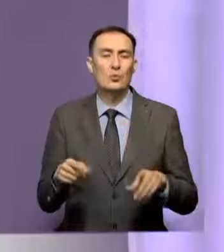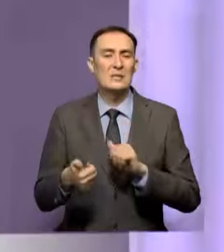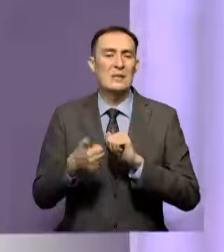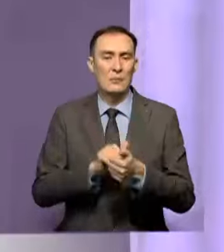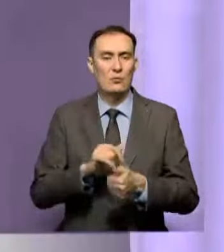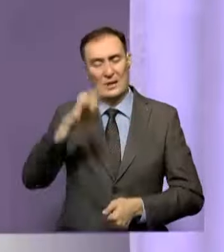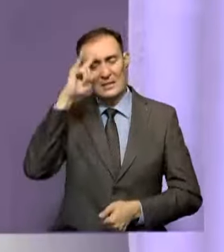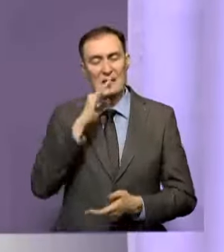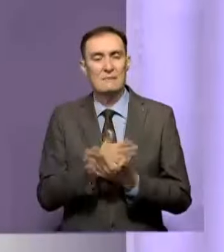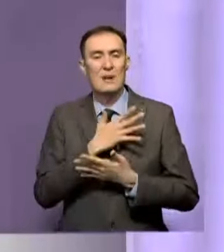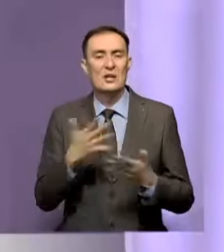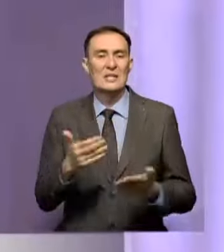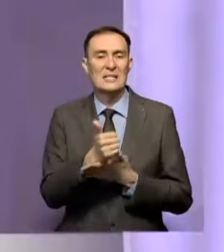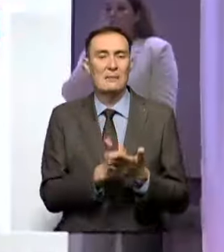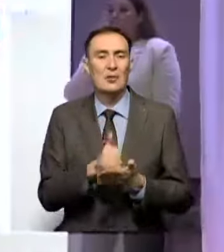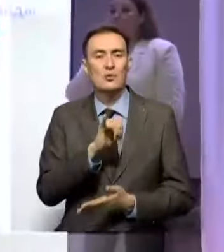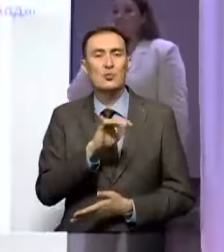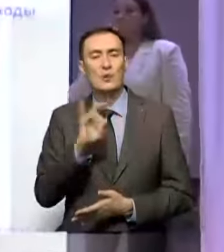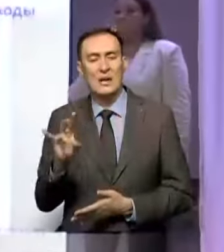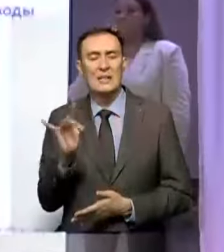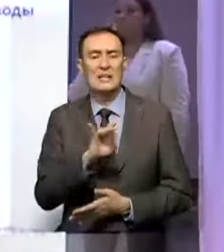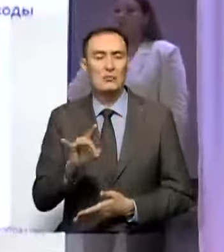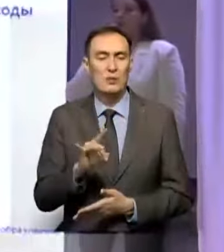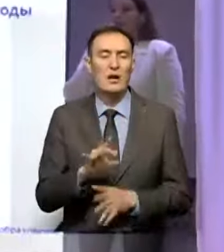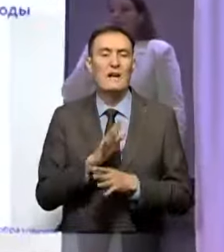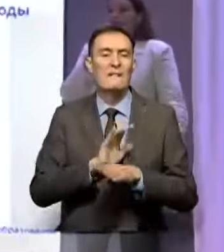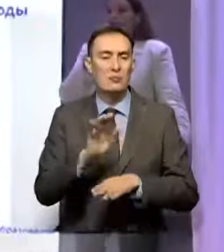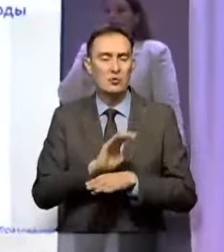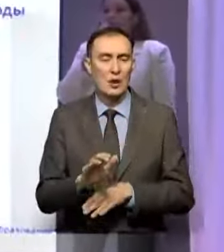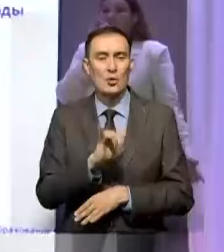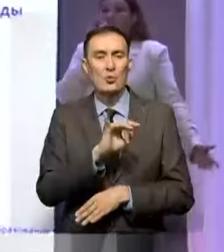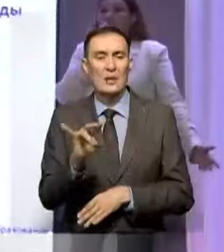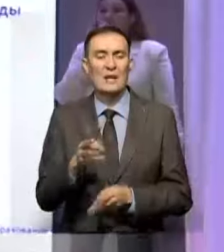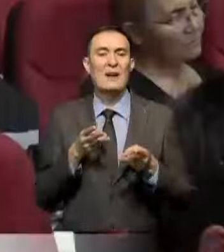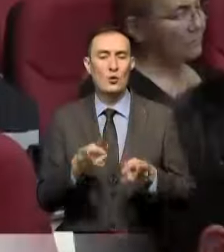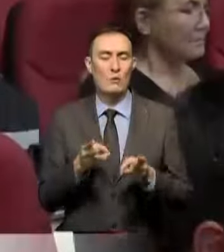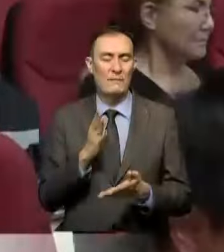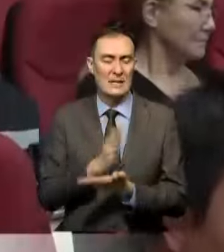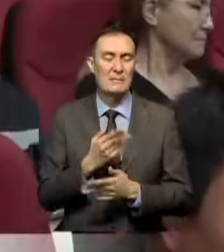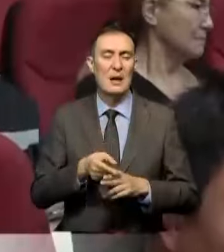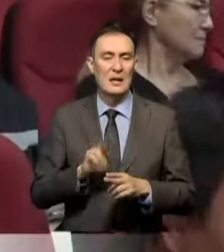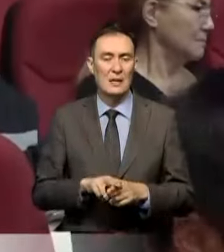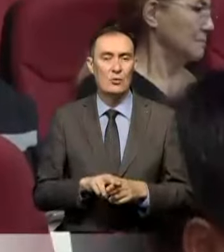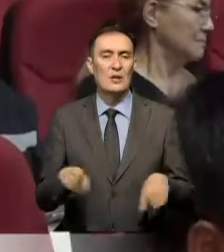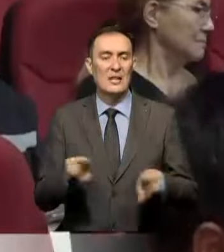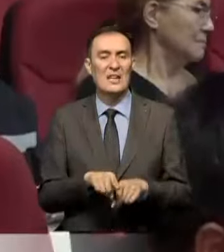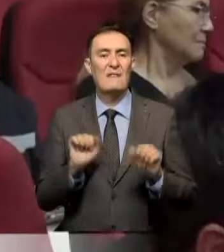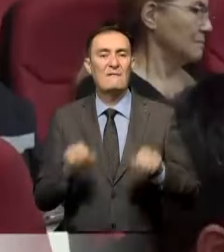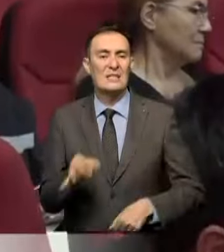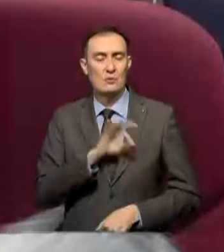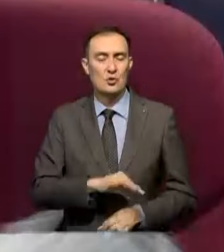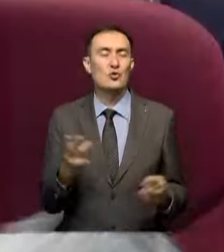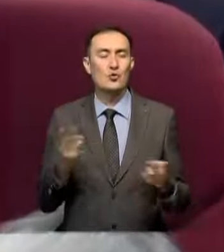В Казахстане есть большие запасы урана, и республика уже производит урановое топливо. Поэтому, имея такие